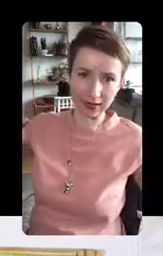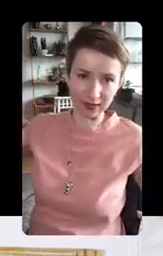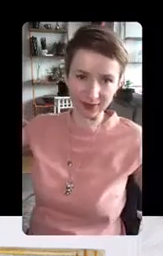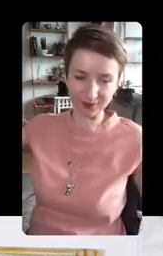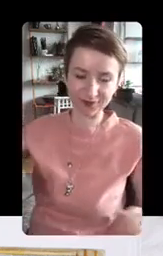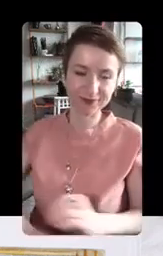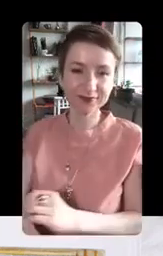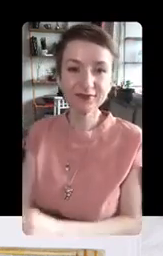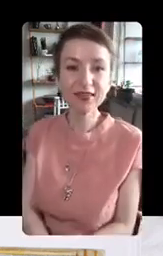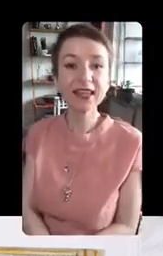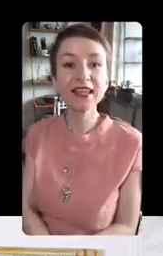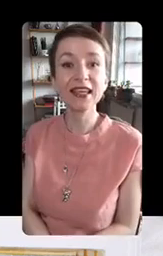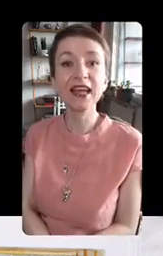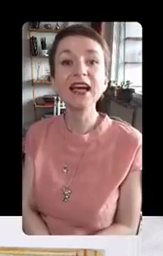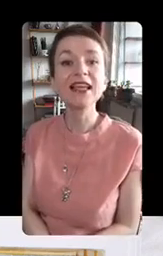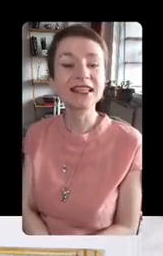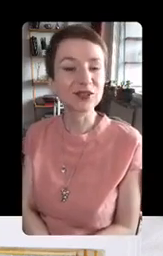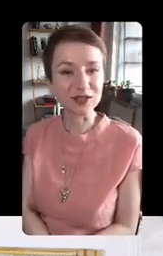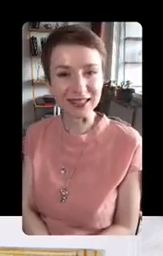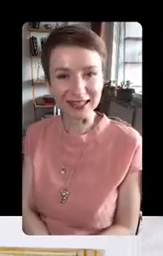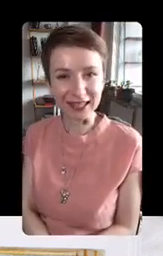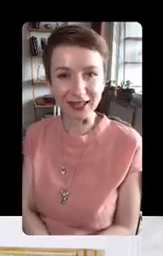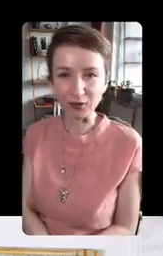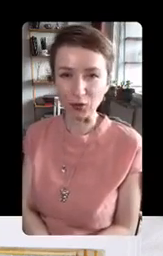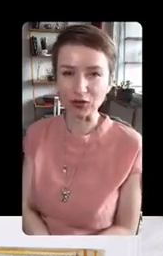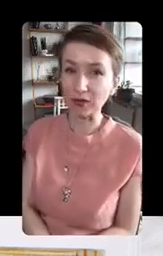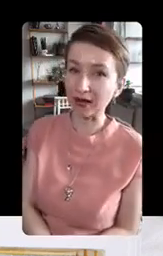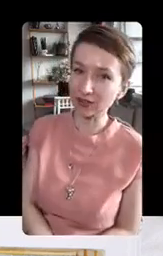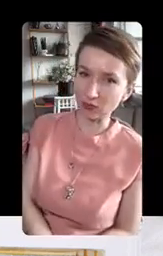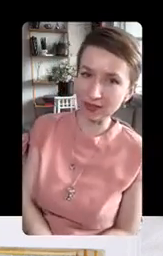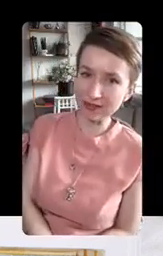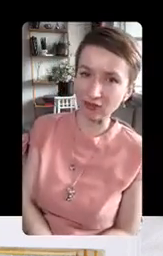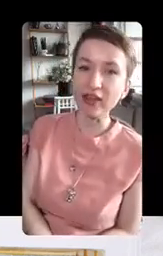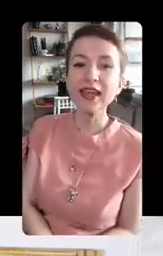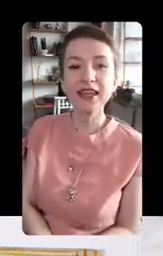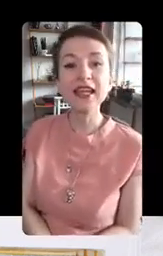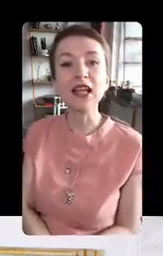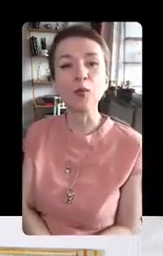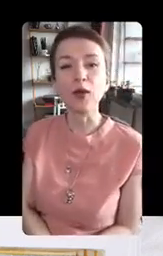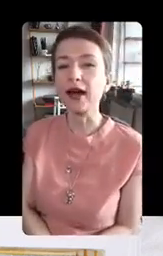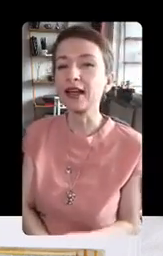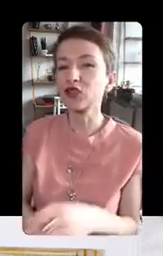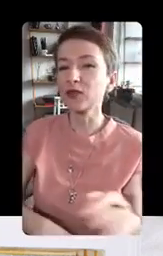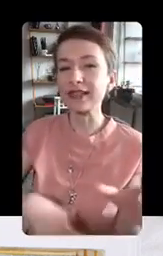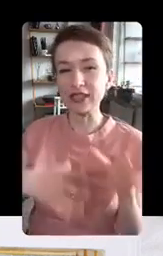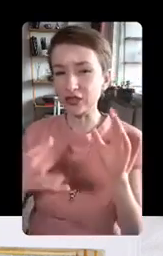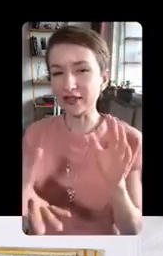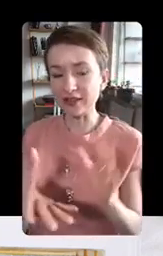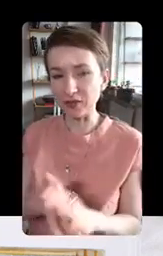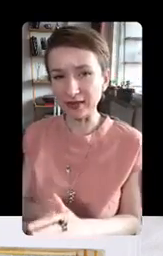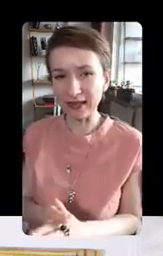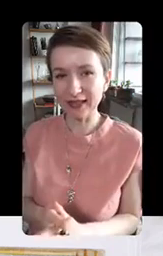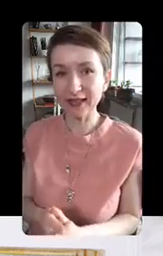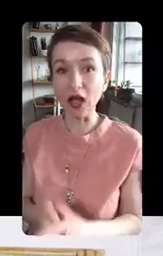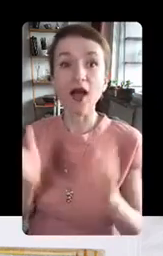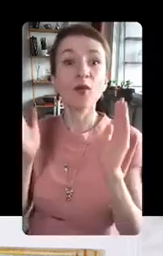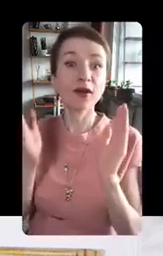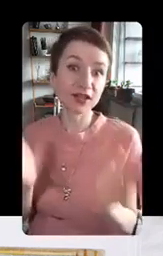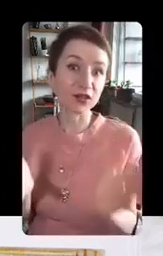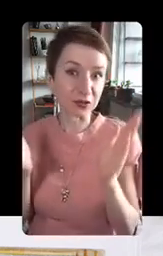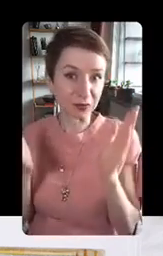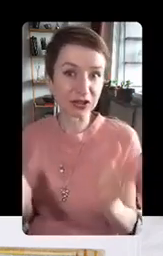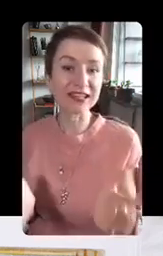один длинный? И если у вас есть какие-то вопросы про Эльзу Бесков или про особенности шведского